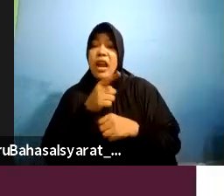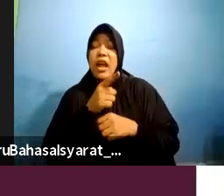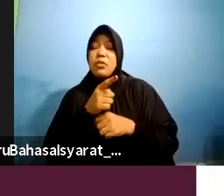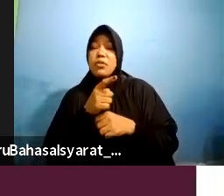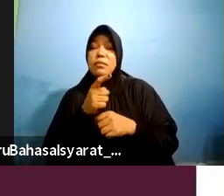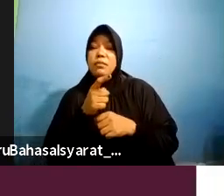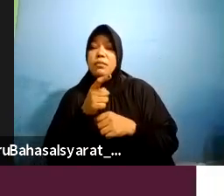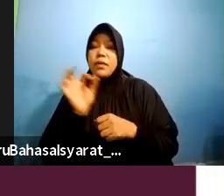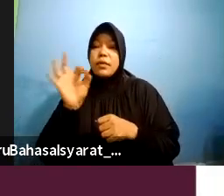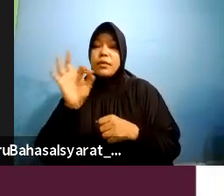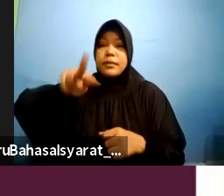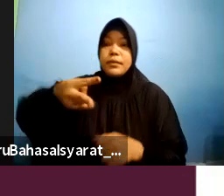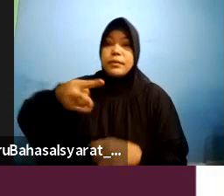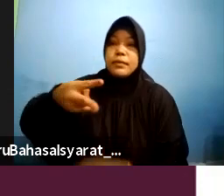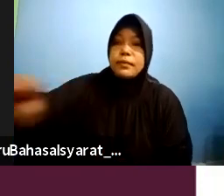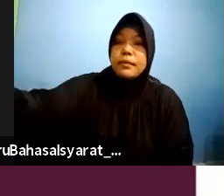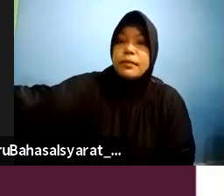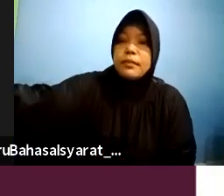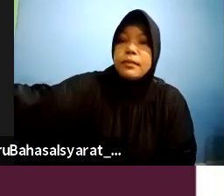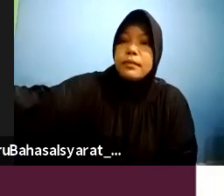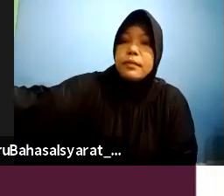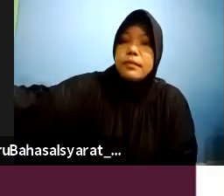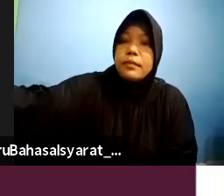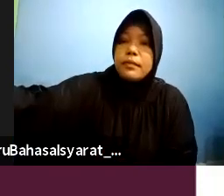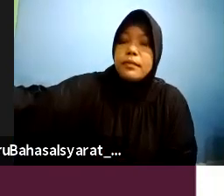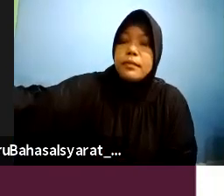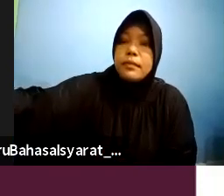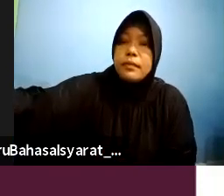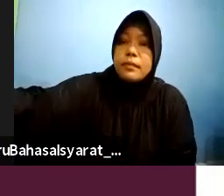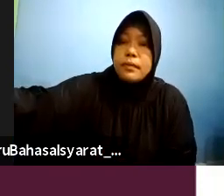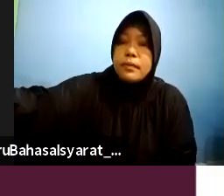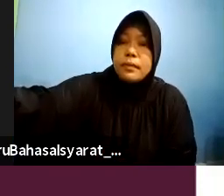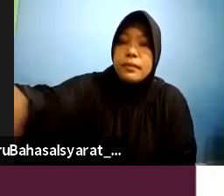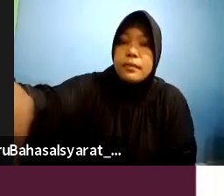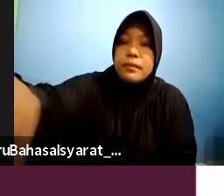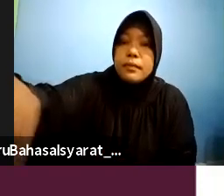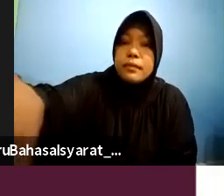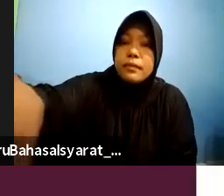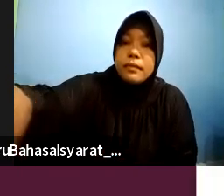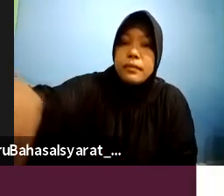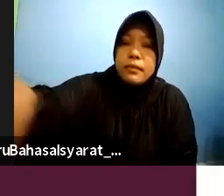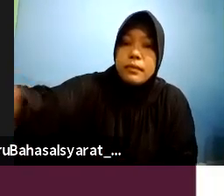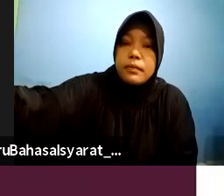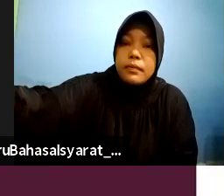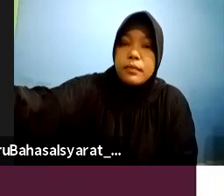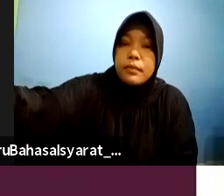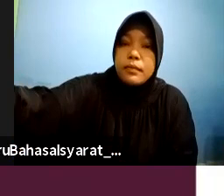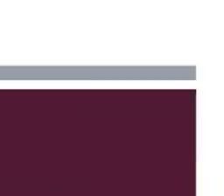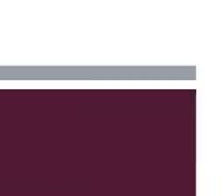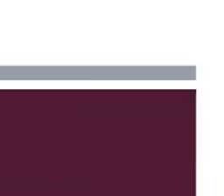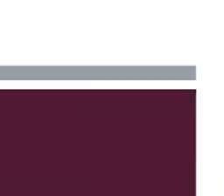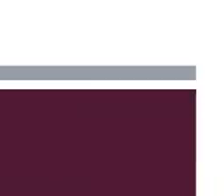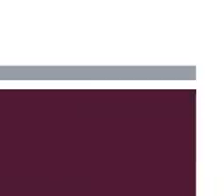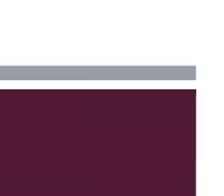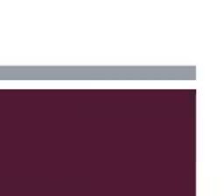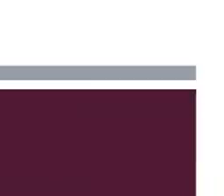satu penyerta yang membuat ibu hamil ini lebih mudah atau lebih besar risikonya